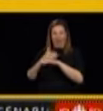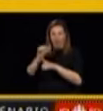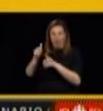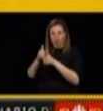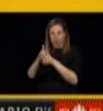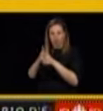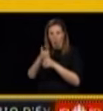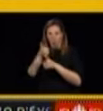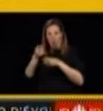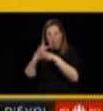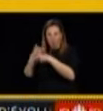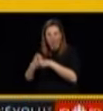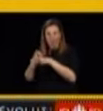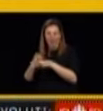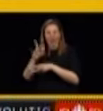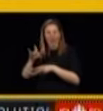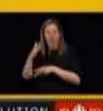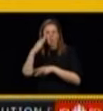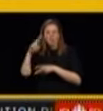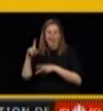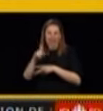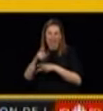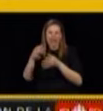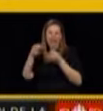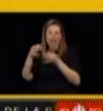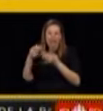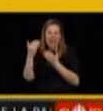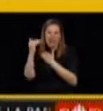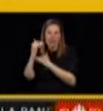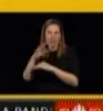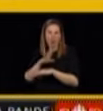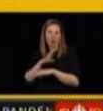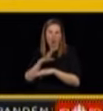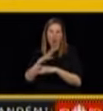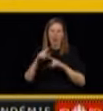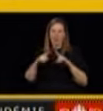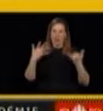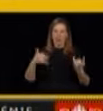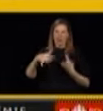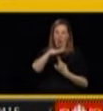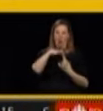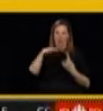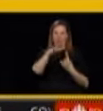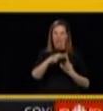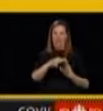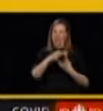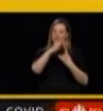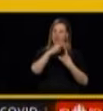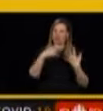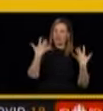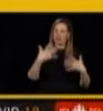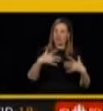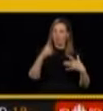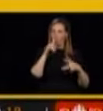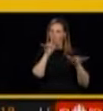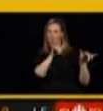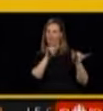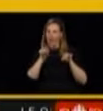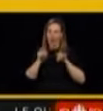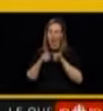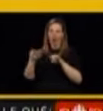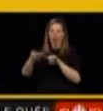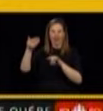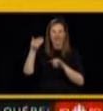délais au niveau de la cancérologie. Mais évidemment, dans le contexte actuel, on ne pouvait pas tout faire de la même façon. Tout ce qui était